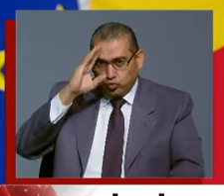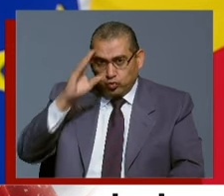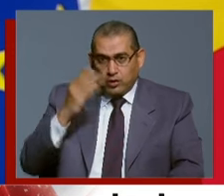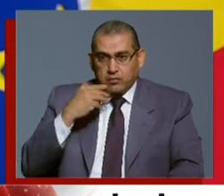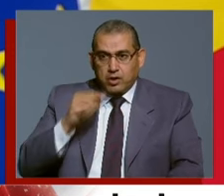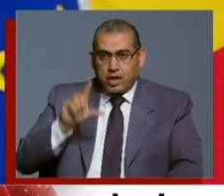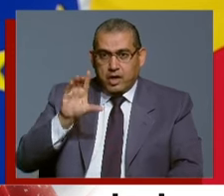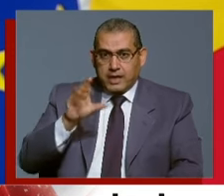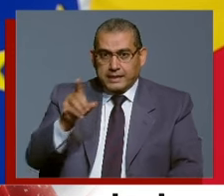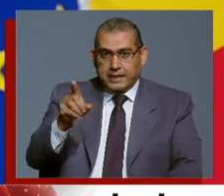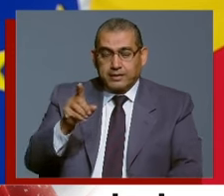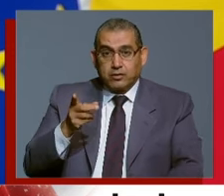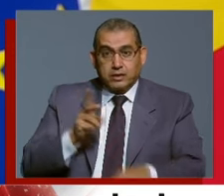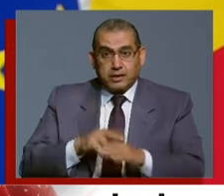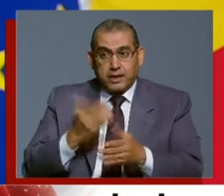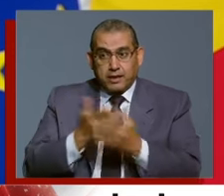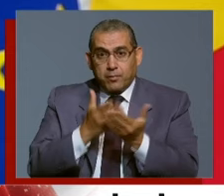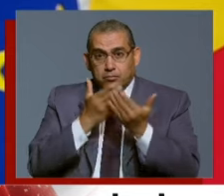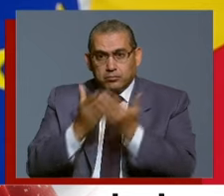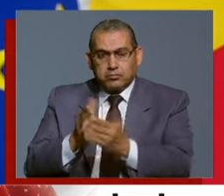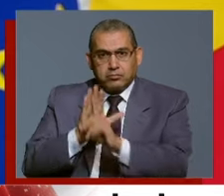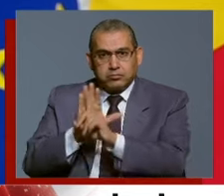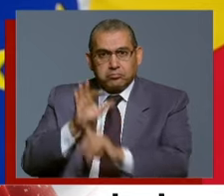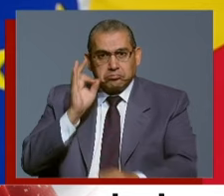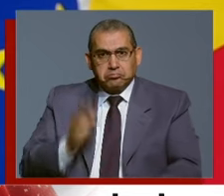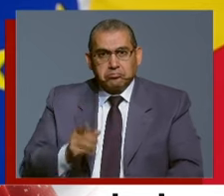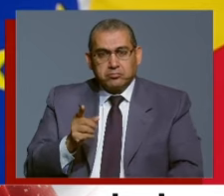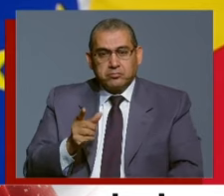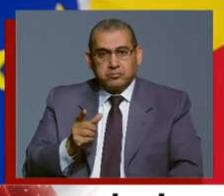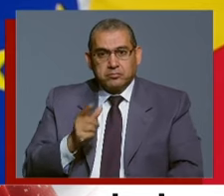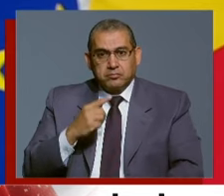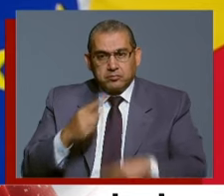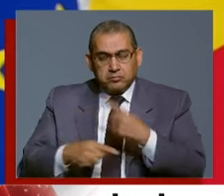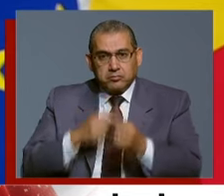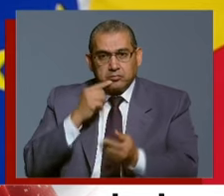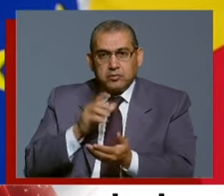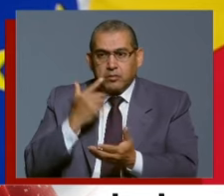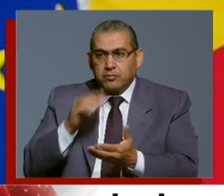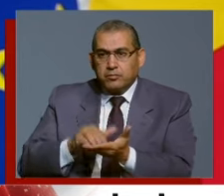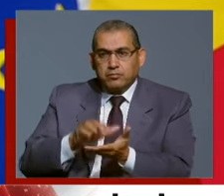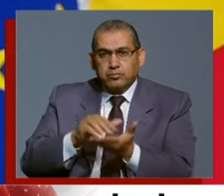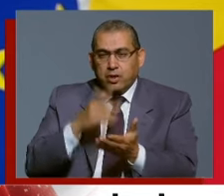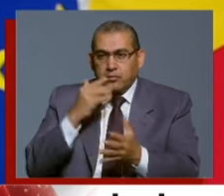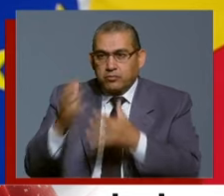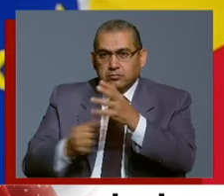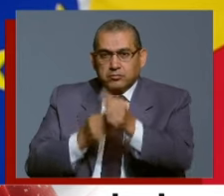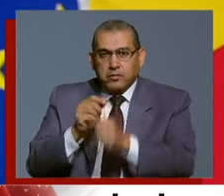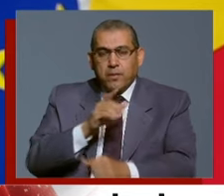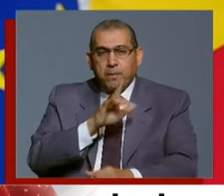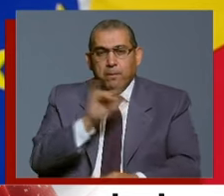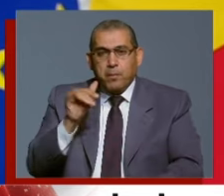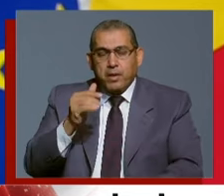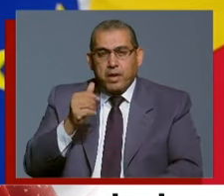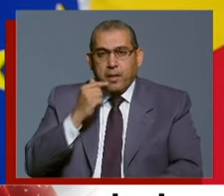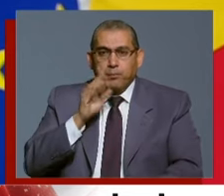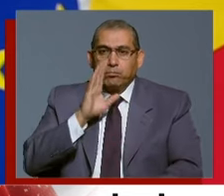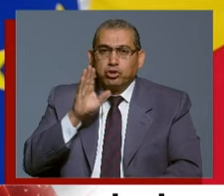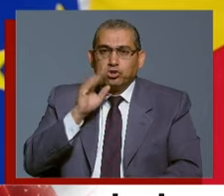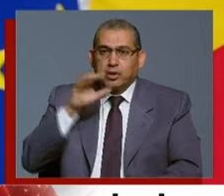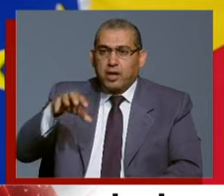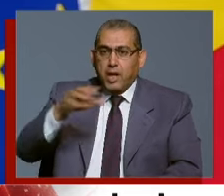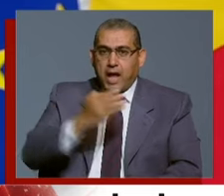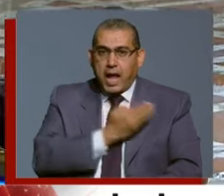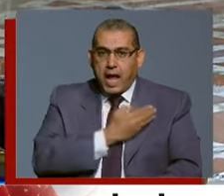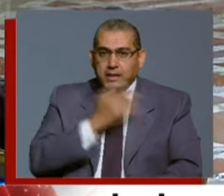لسيادتكم لمساندتكم الشخصية في إجلاء ما يقرب من 100 مواطن بلجيكي من غزة